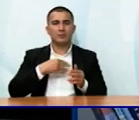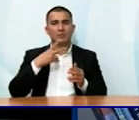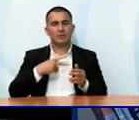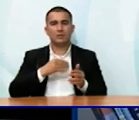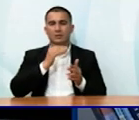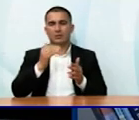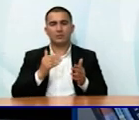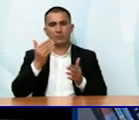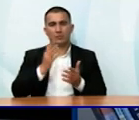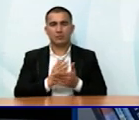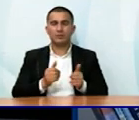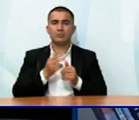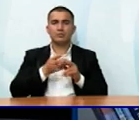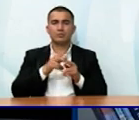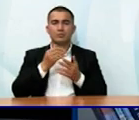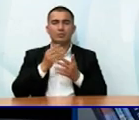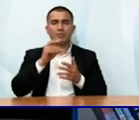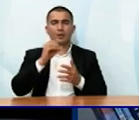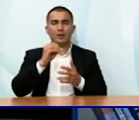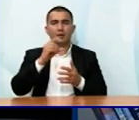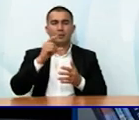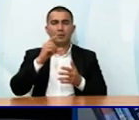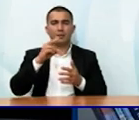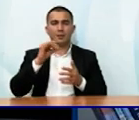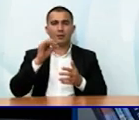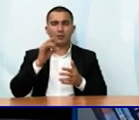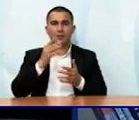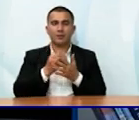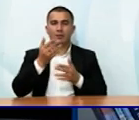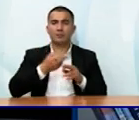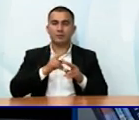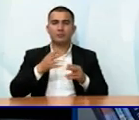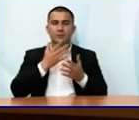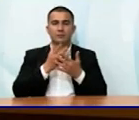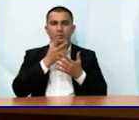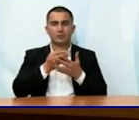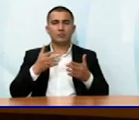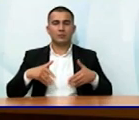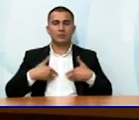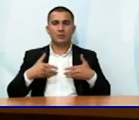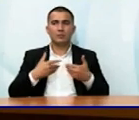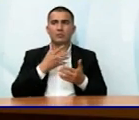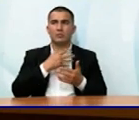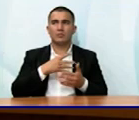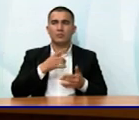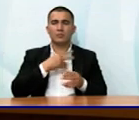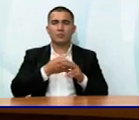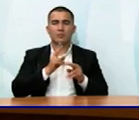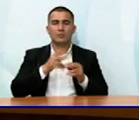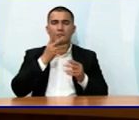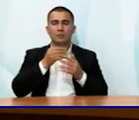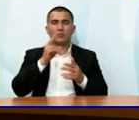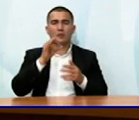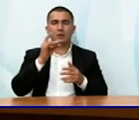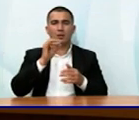kerak. Biz uni epigraf sifatida olganimiz Assalomu alaykum dorning og'ochi misrasi esa keyinchalik shu